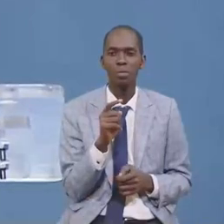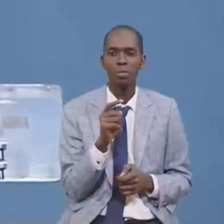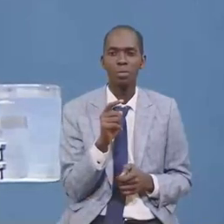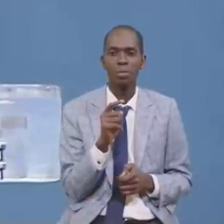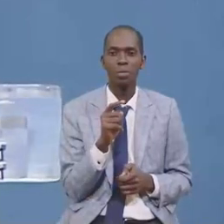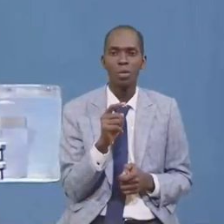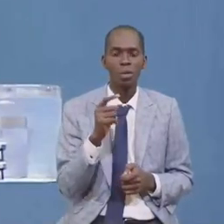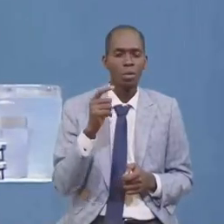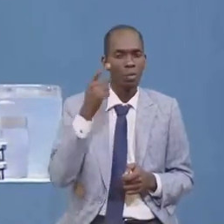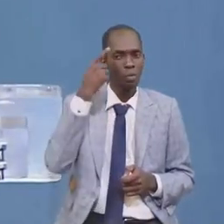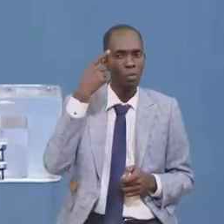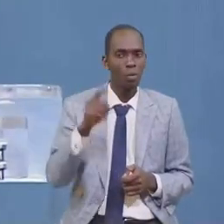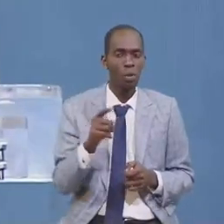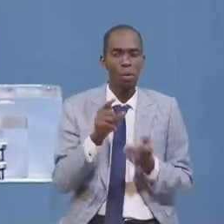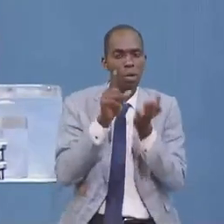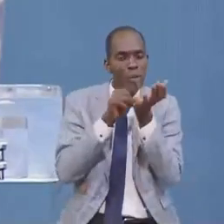pour les rats.